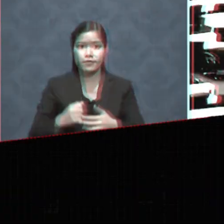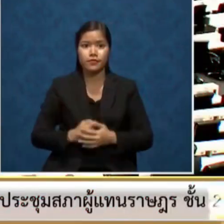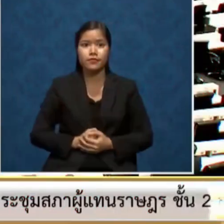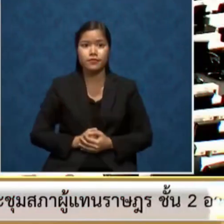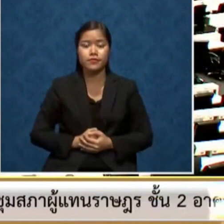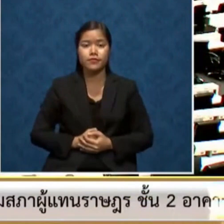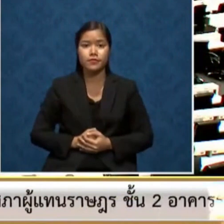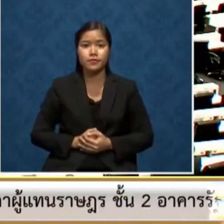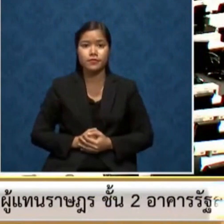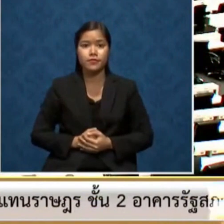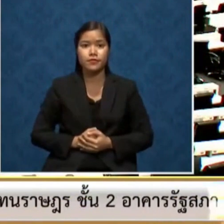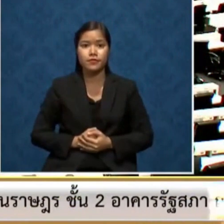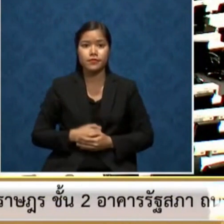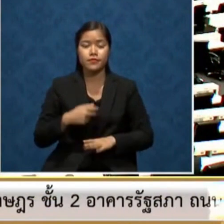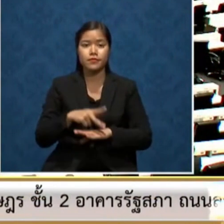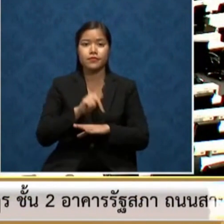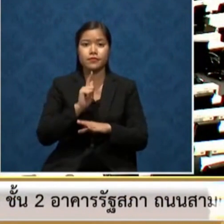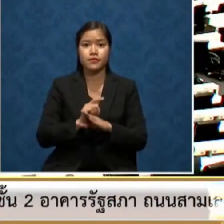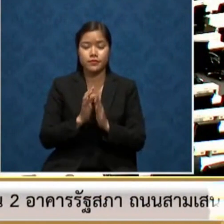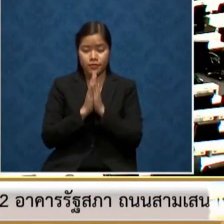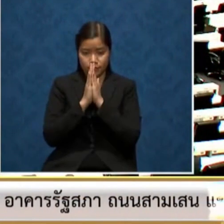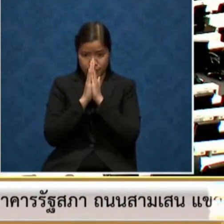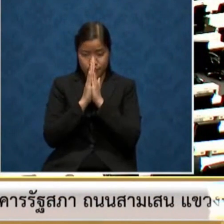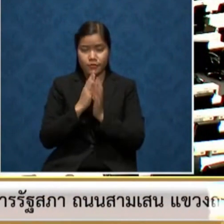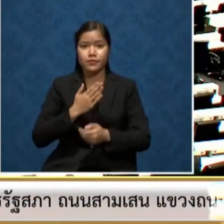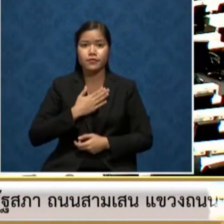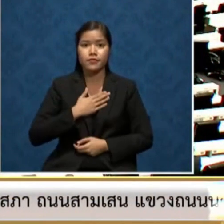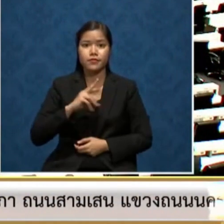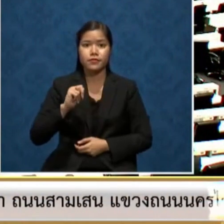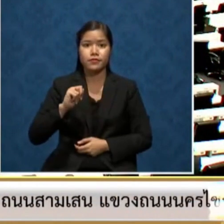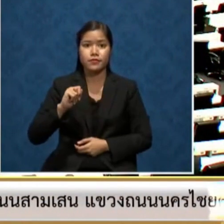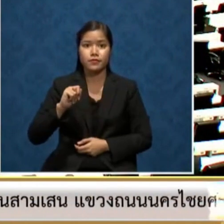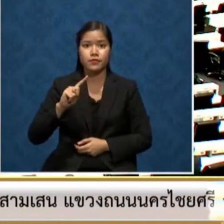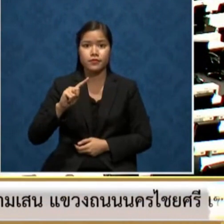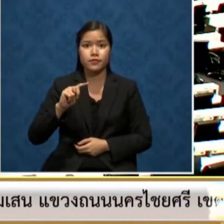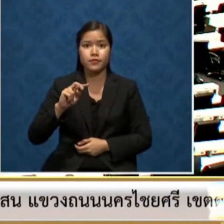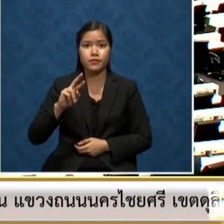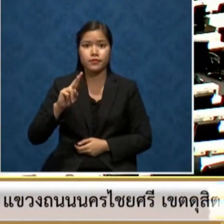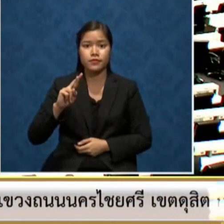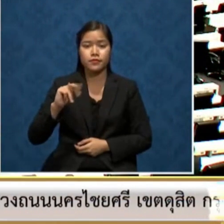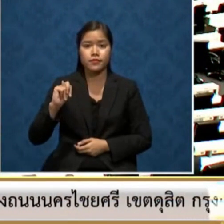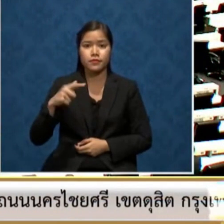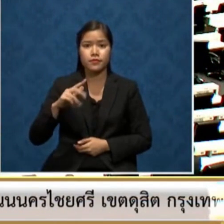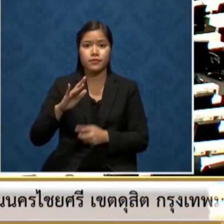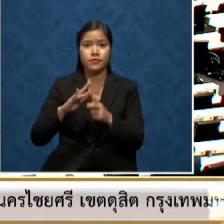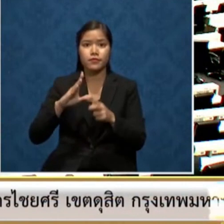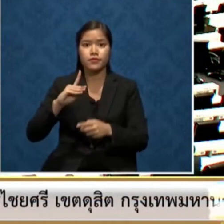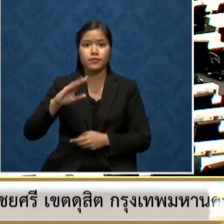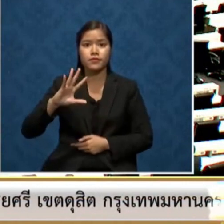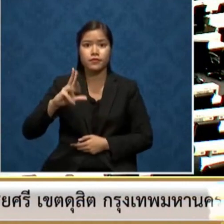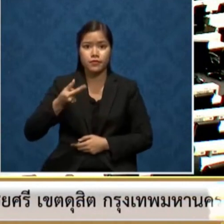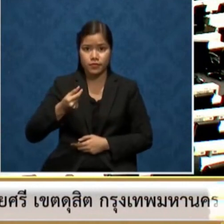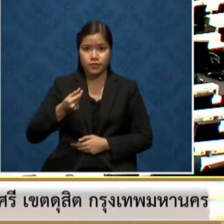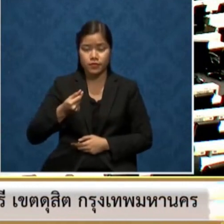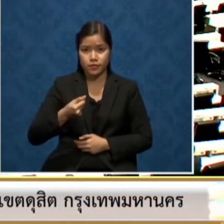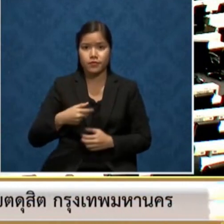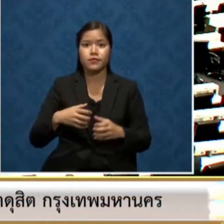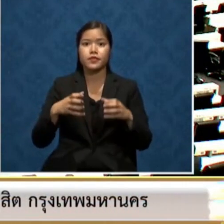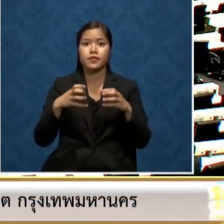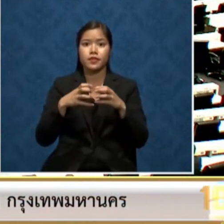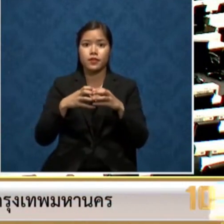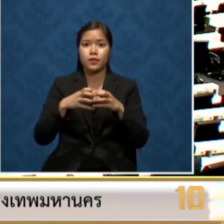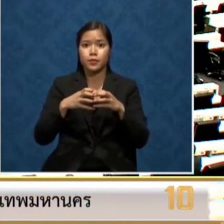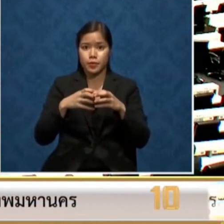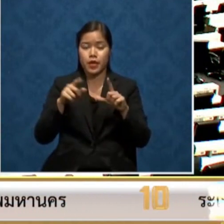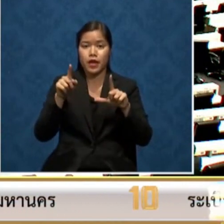กราบเรียนท่านประธานสภาผู้แทนที่เคารพกระผมณรงเดชอุฬารกุลสมาชิกสภาผู้แทนราษฎรแบบบัญชีรายชื่อพรรค